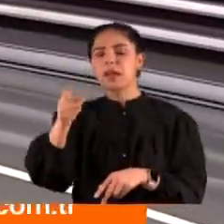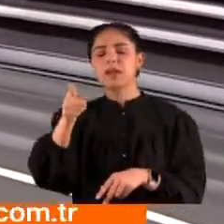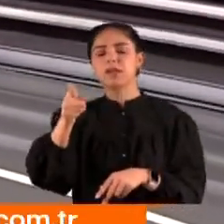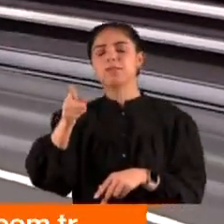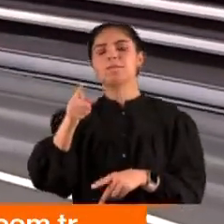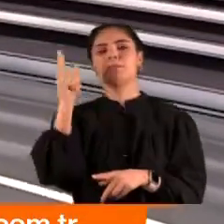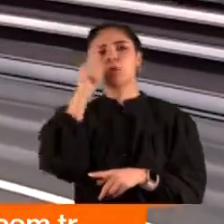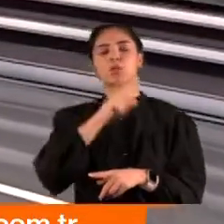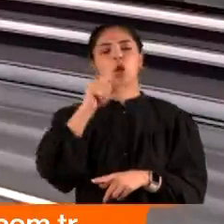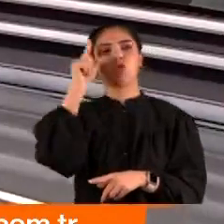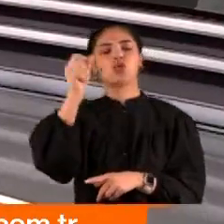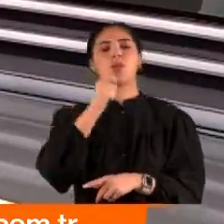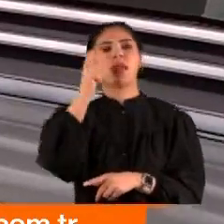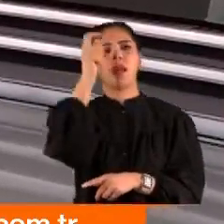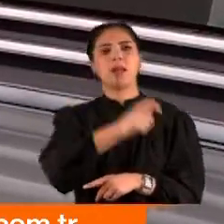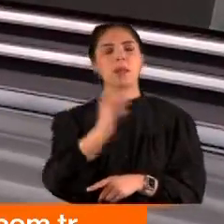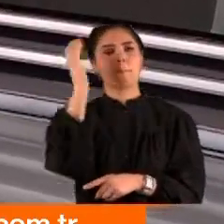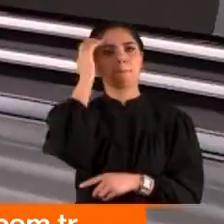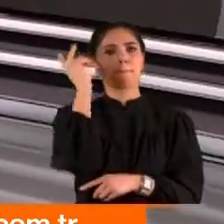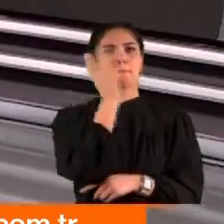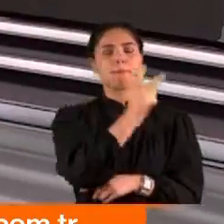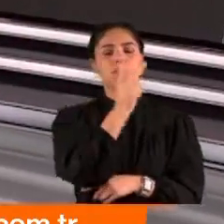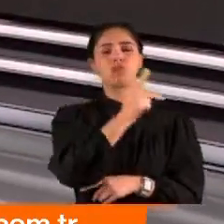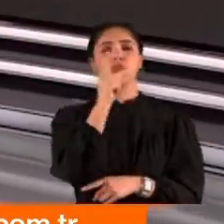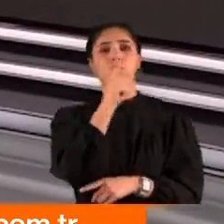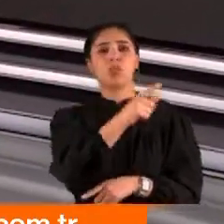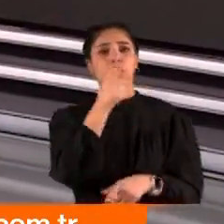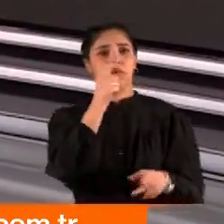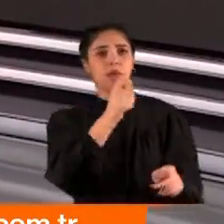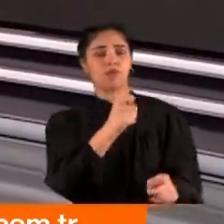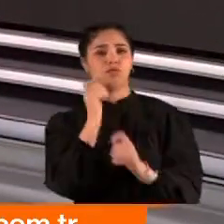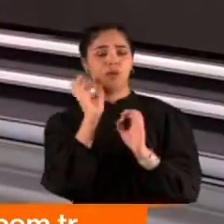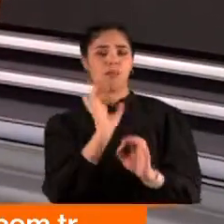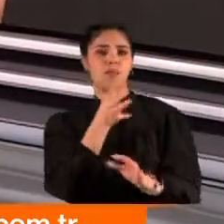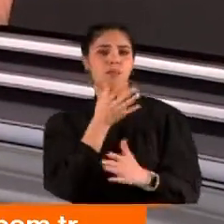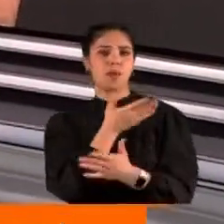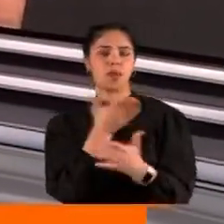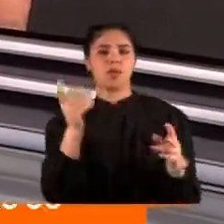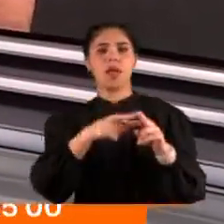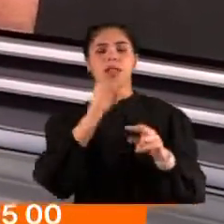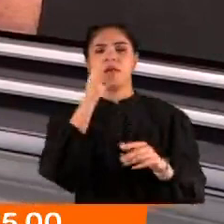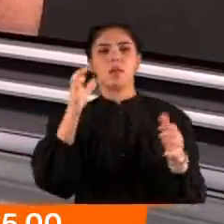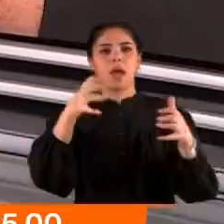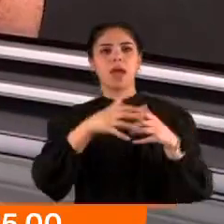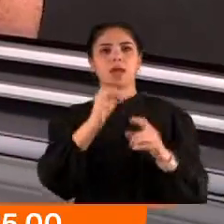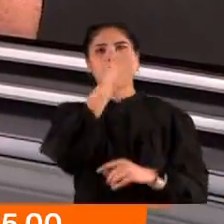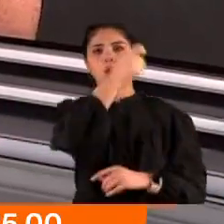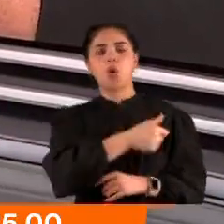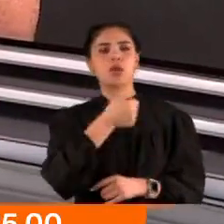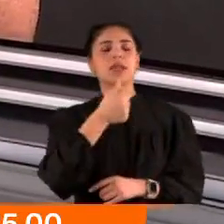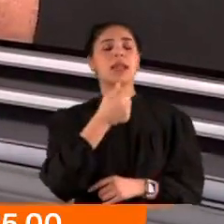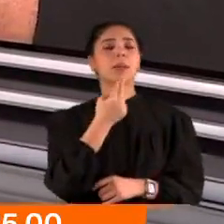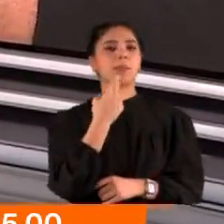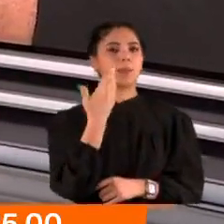tavırları akıl sınırlarınıza uğrayan açıklamalarıyla bugüne kadar dikkatleri üzerine çektirebiliyorsunuz Atv Haber ekibinden Özlem aktar ve